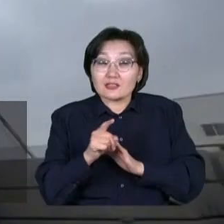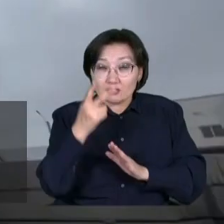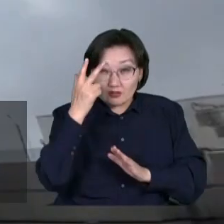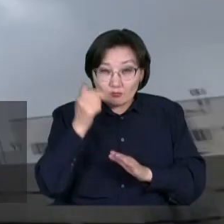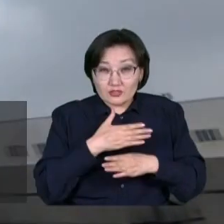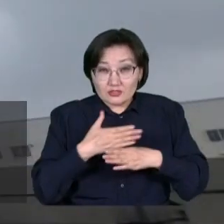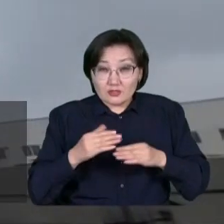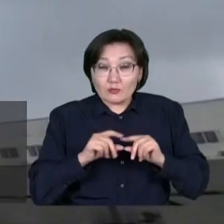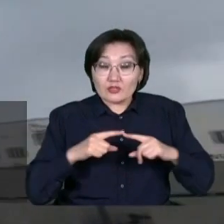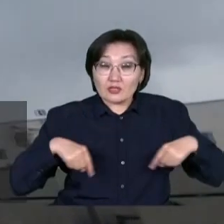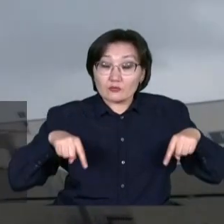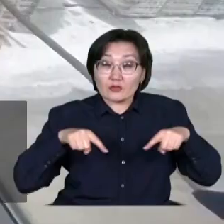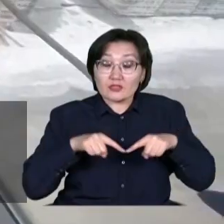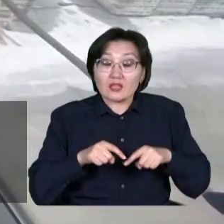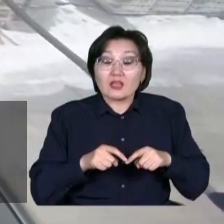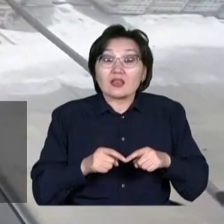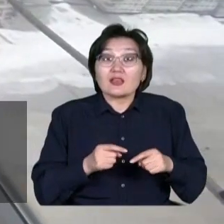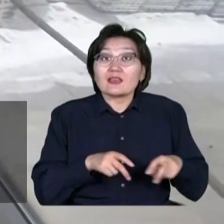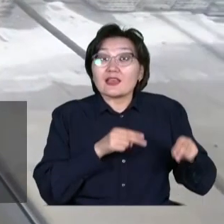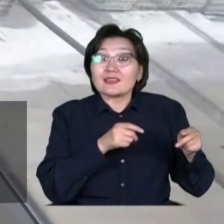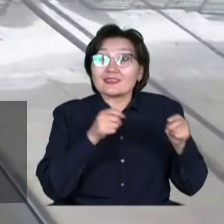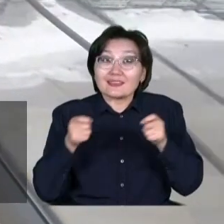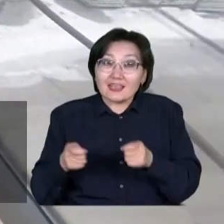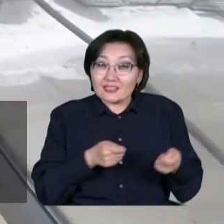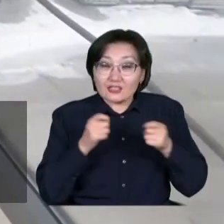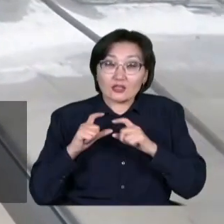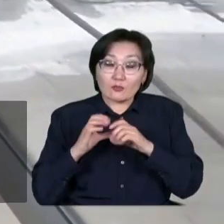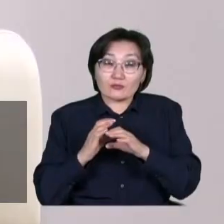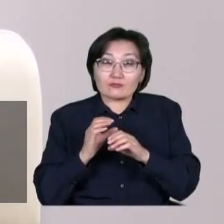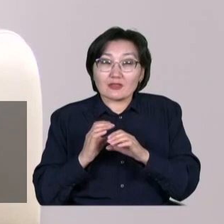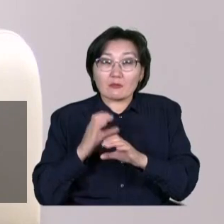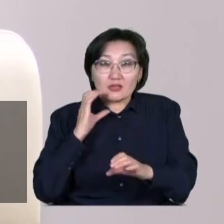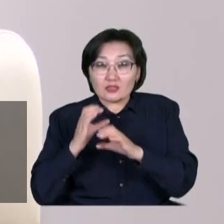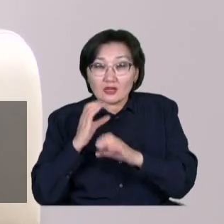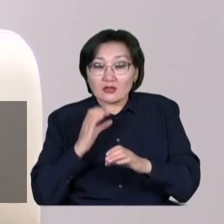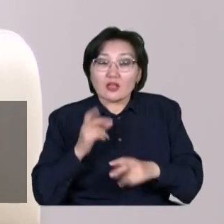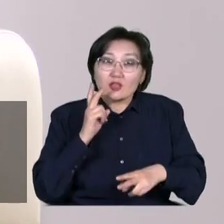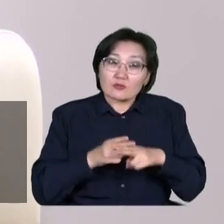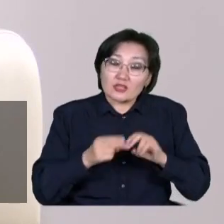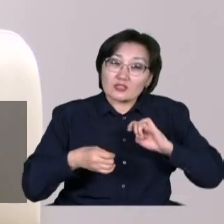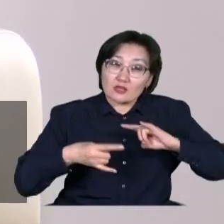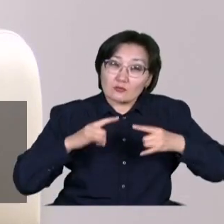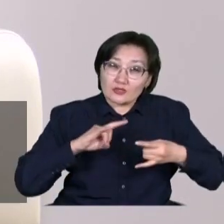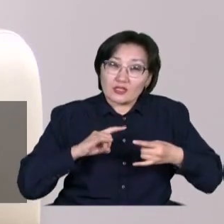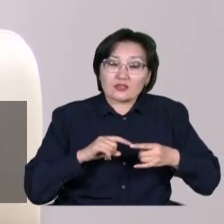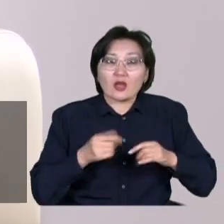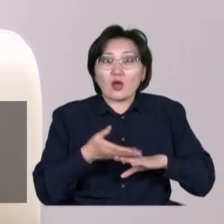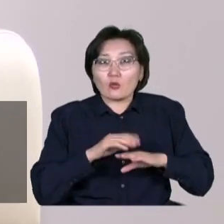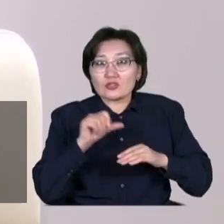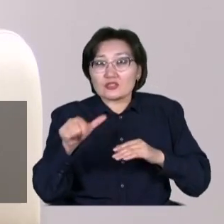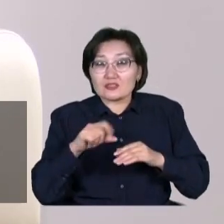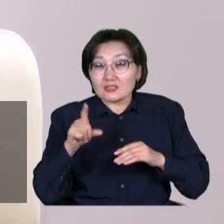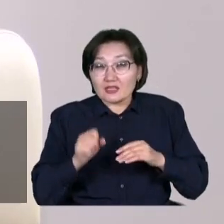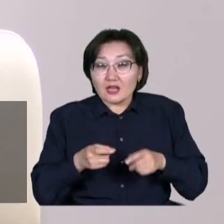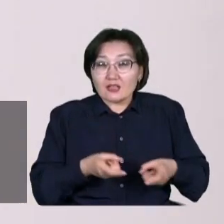кейін мекемеге келген вагоннан аса ауыр салмақтағы кірпіш, метал, темір, бетон секілді заттарды техниканың көмегімен түсіріп қажетті